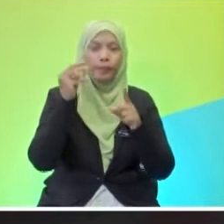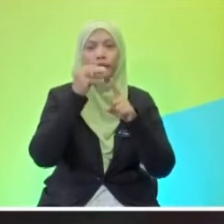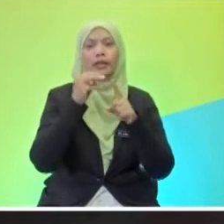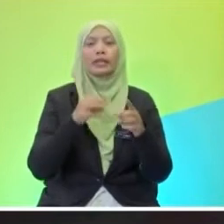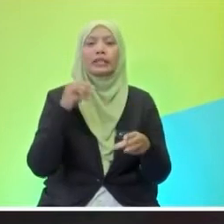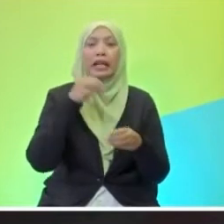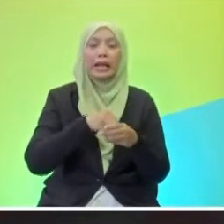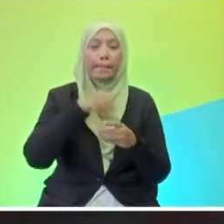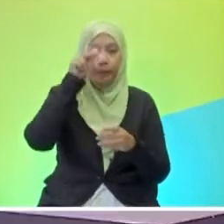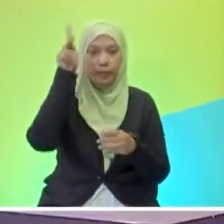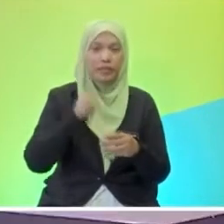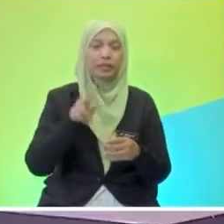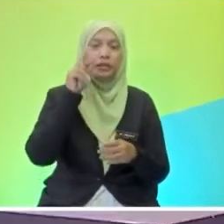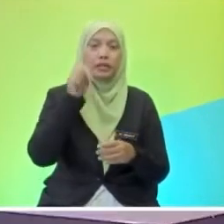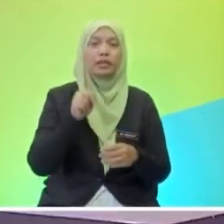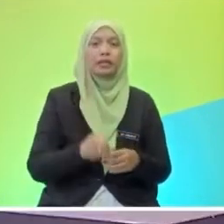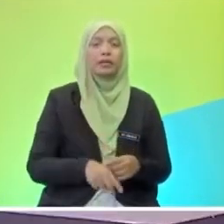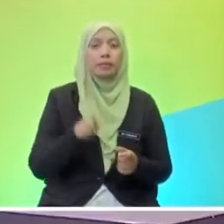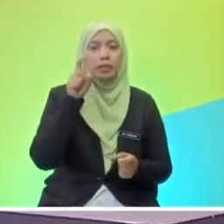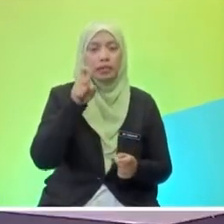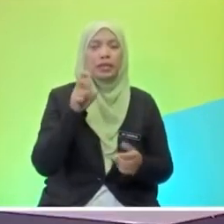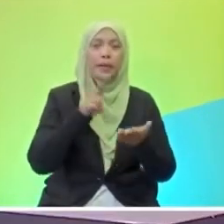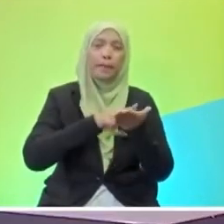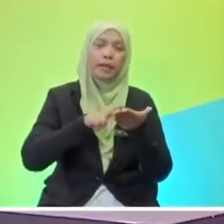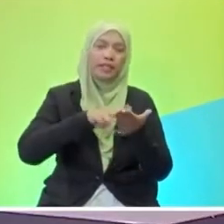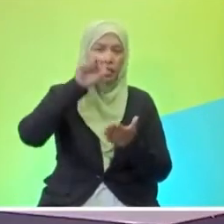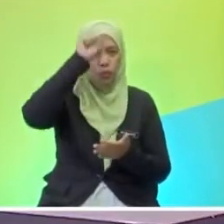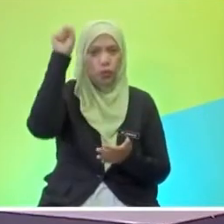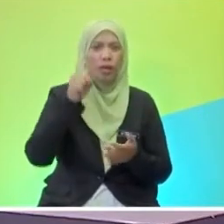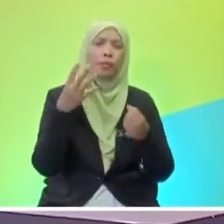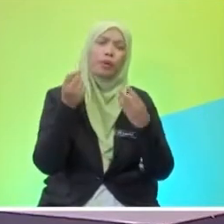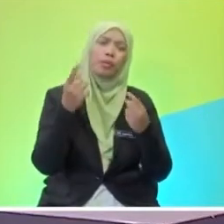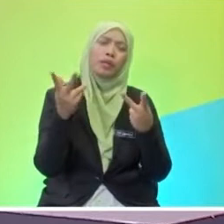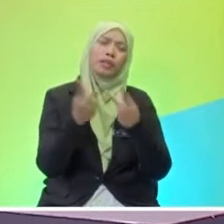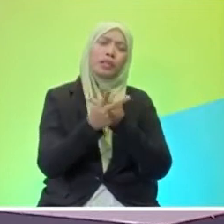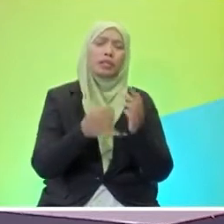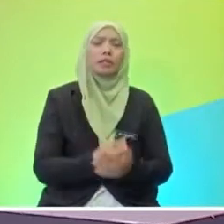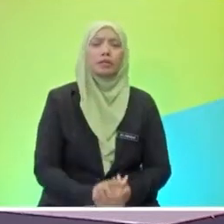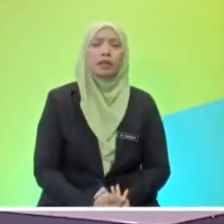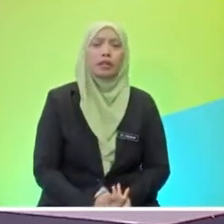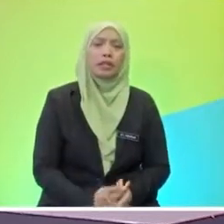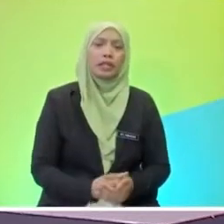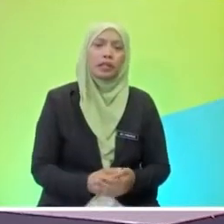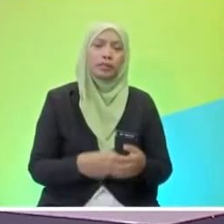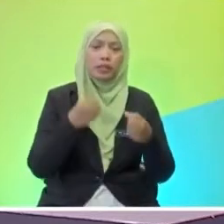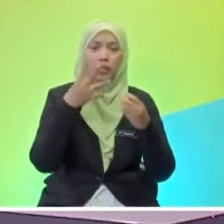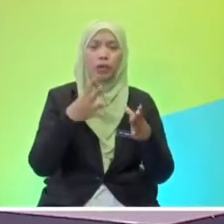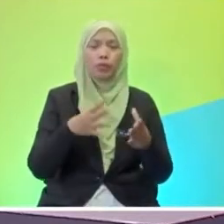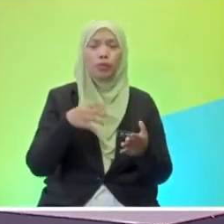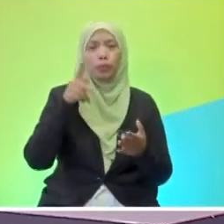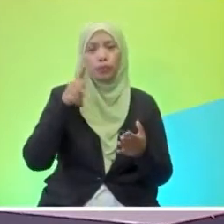Oke Anda akan membaca soalan banyak sekali dan saya cadangkan Kak belajar-pelajar saya tolong